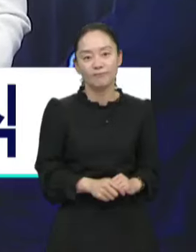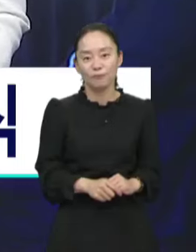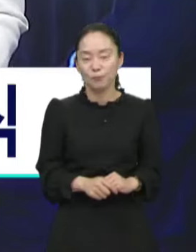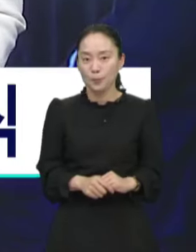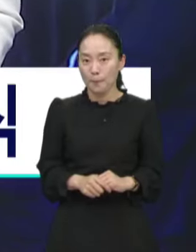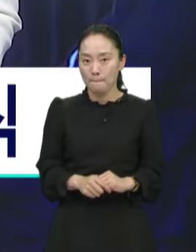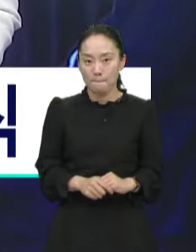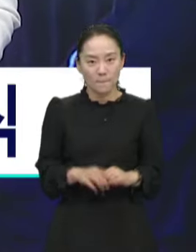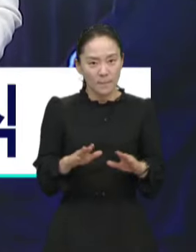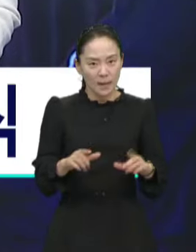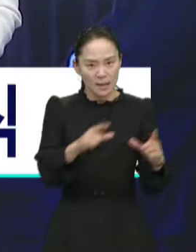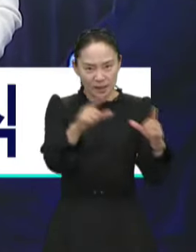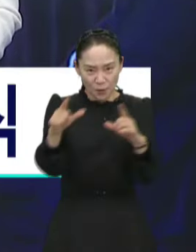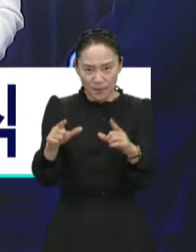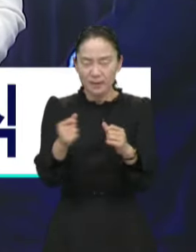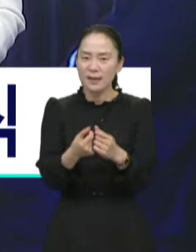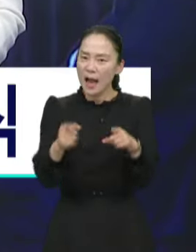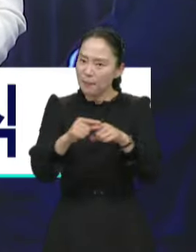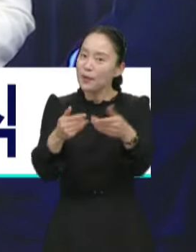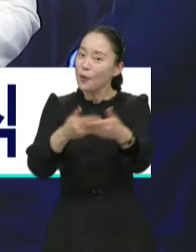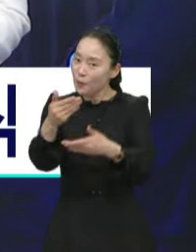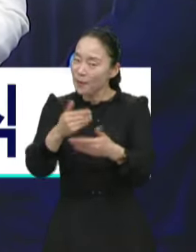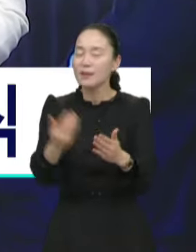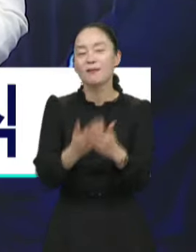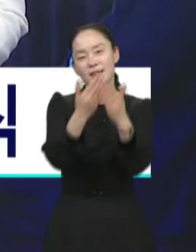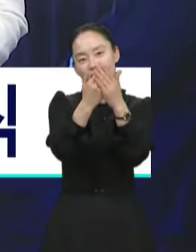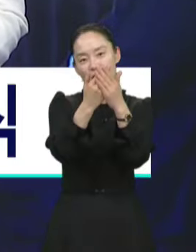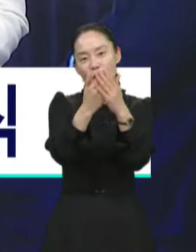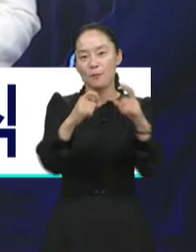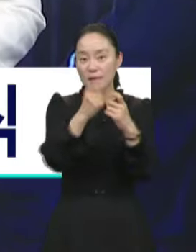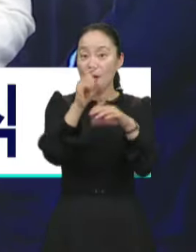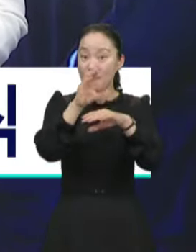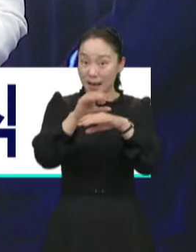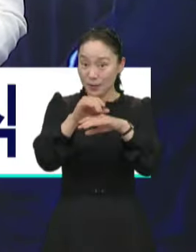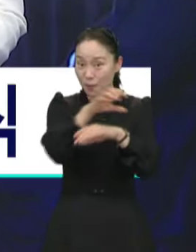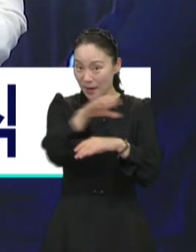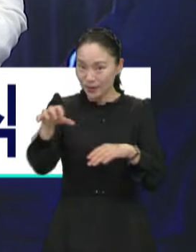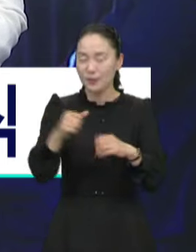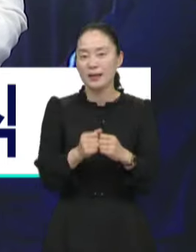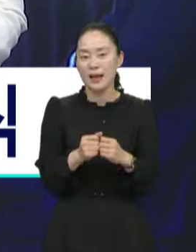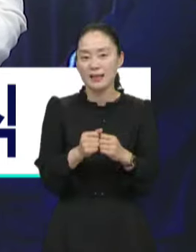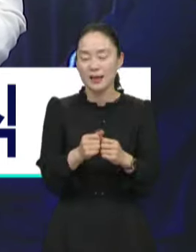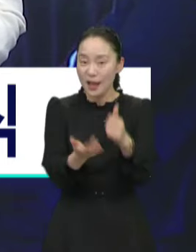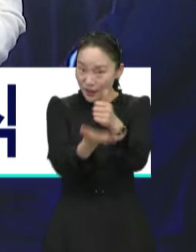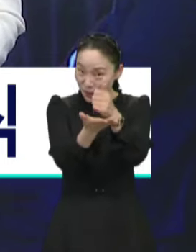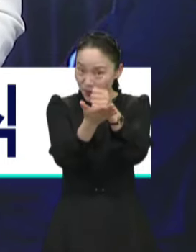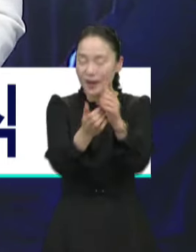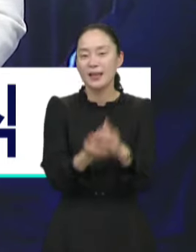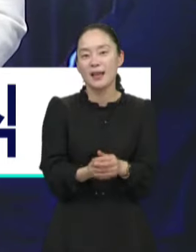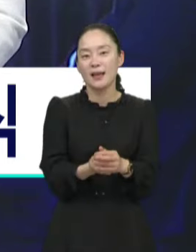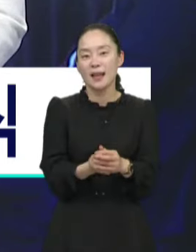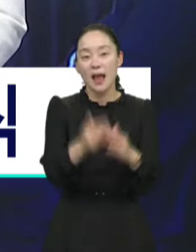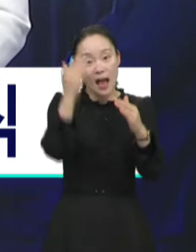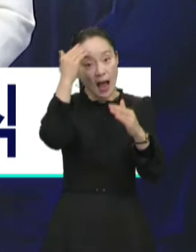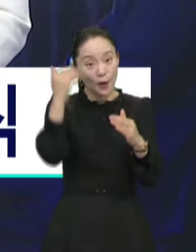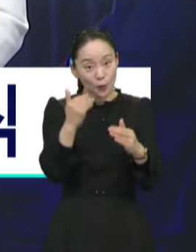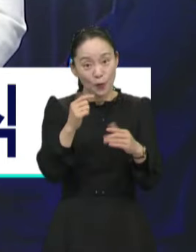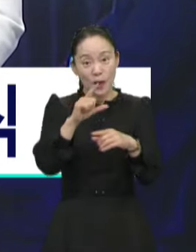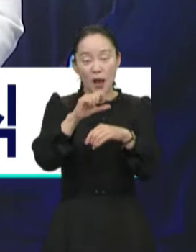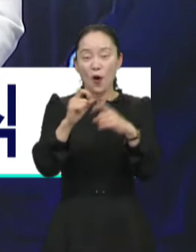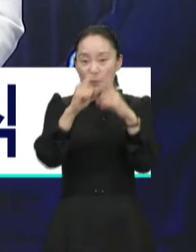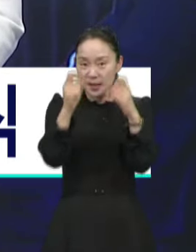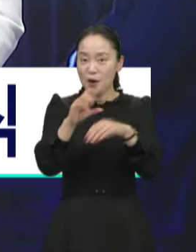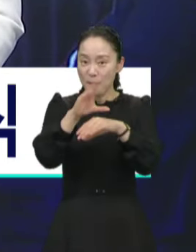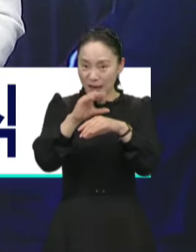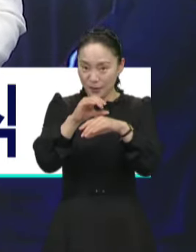계획입니다 지역민들과 함께 호흡하며 성장해 온 민영 지상파 방송인들을 격려하기 위한 한국 민영 방송의